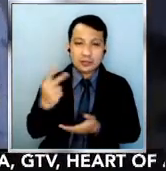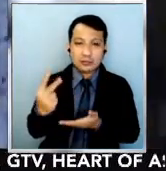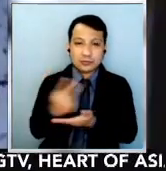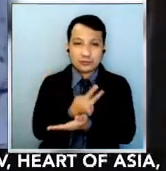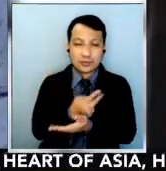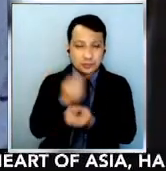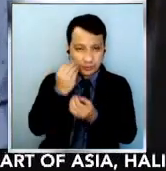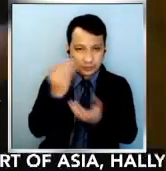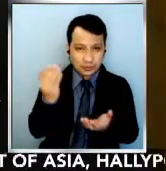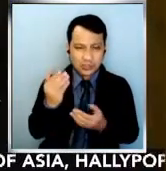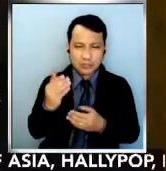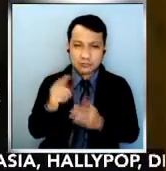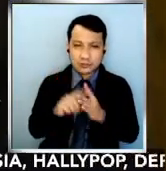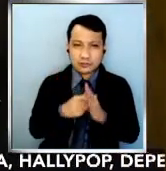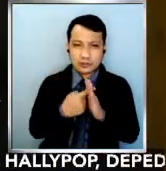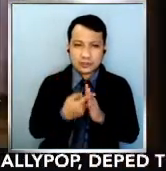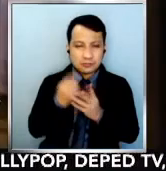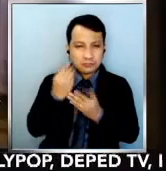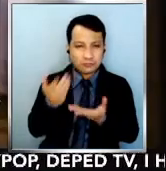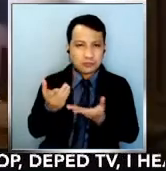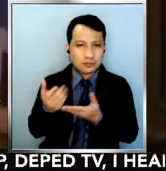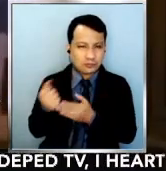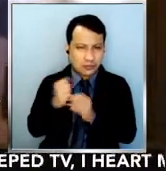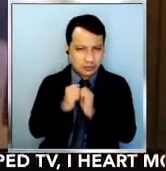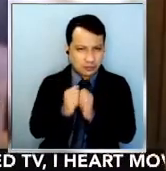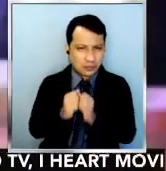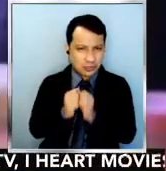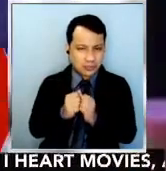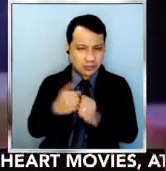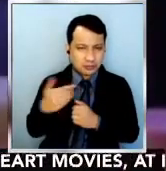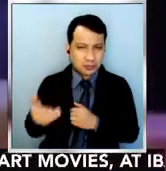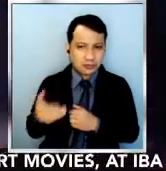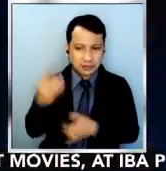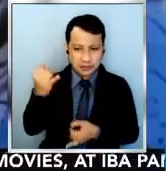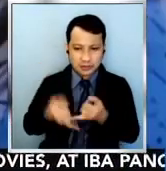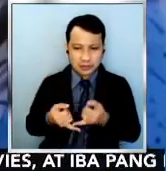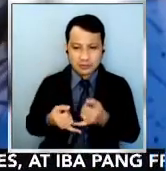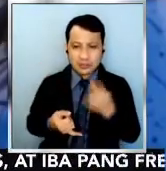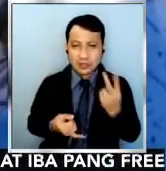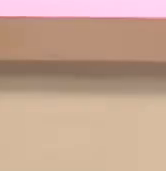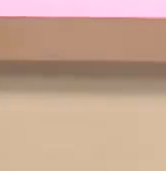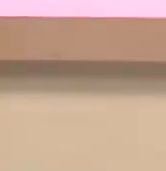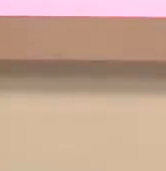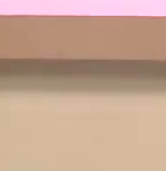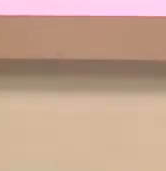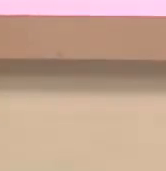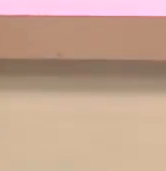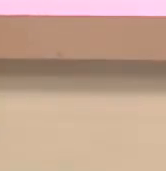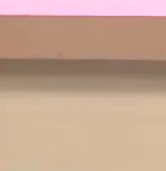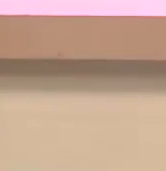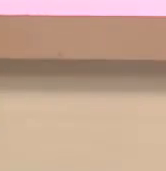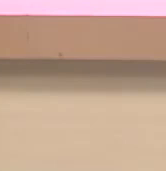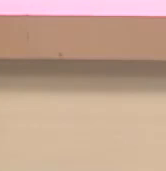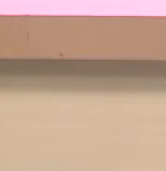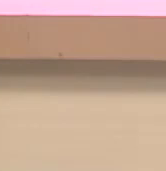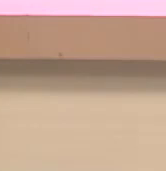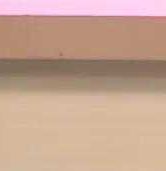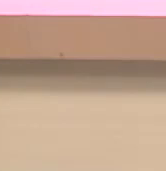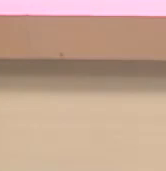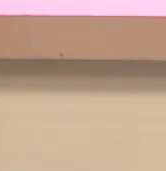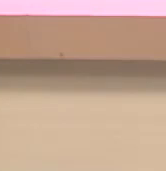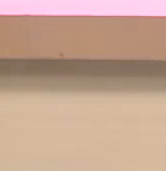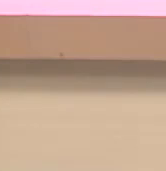nito, mapapakapit ang viewers sa tindi ng finale ng Ang Dalawang Ikaw. Magandang balita mga kapuso, kahit